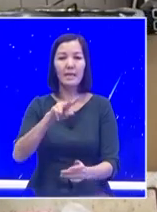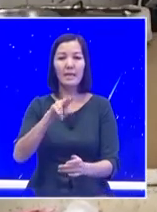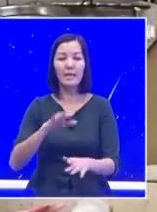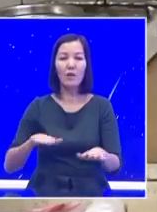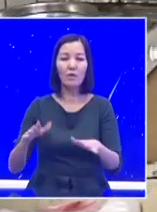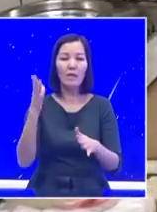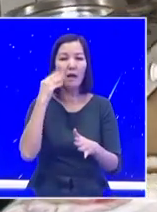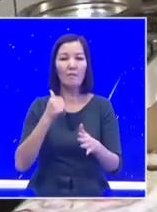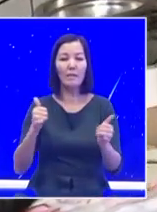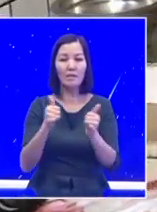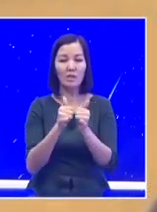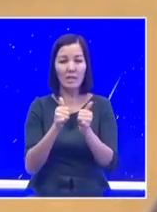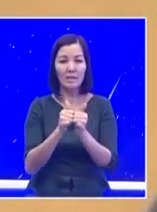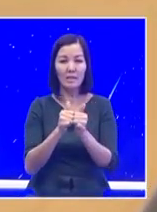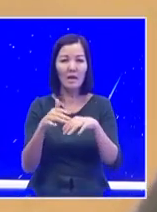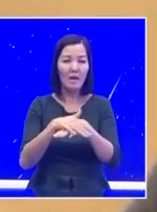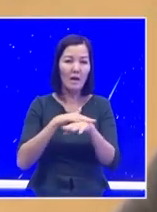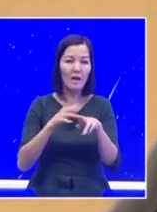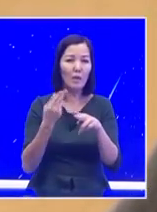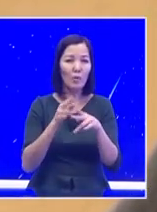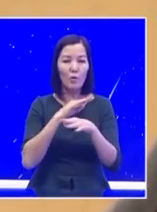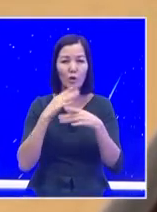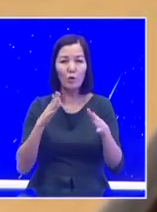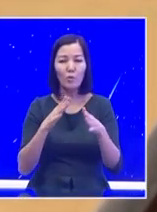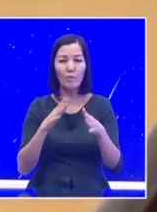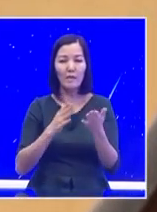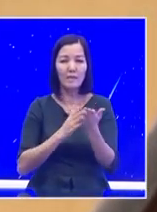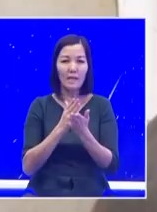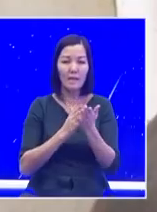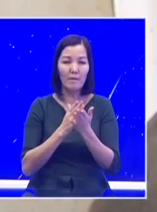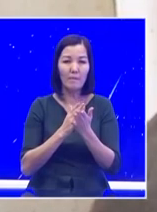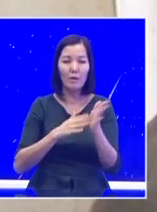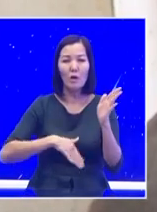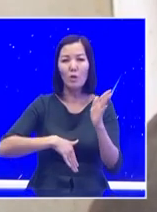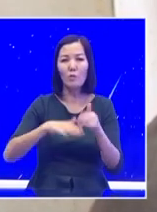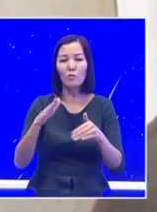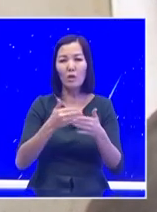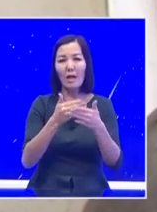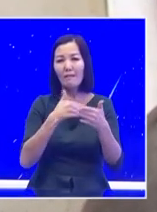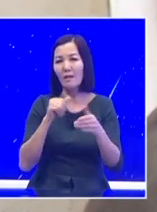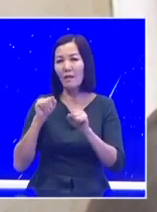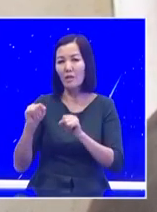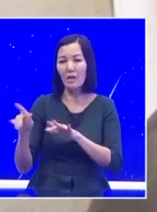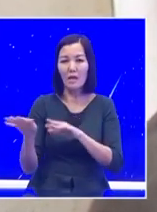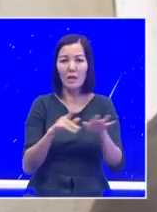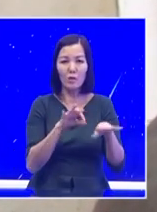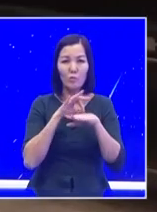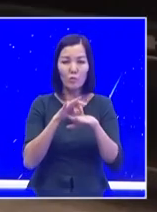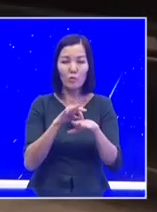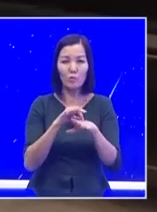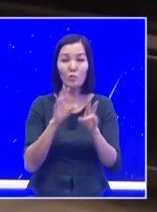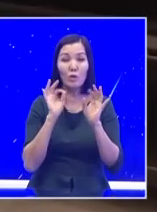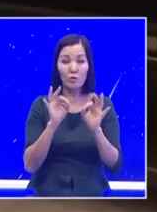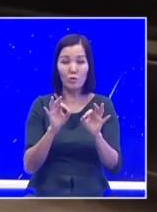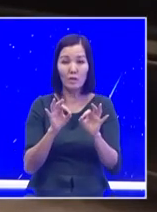Алматы іргесіндегі халықтығы орналасқан аудан. Сондықтан да сала мамандары үздіксіз профилактикалық шаралар өткізуге мұқтаж. Ондағы